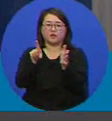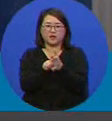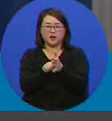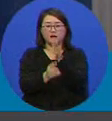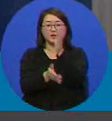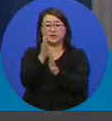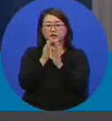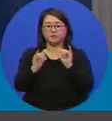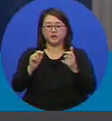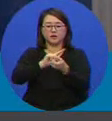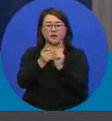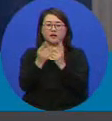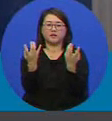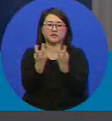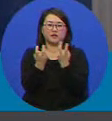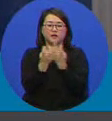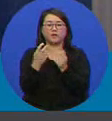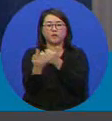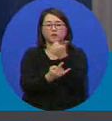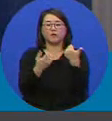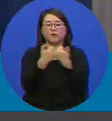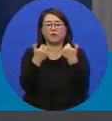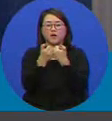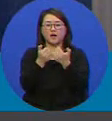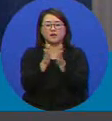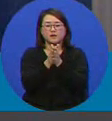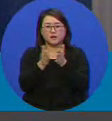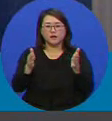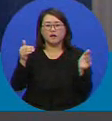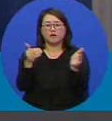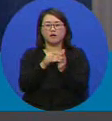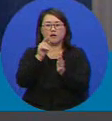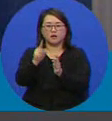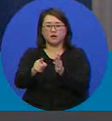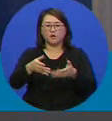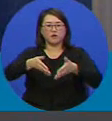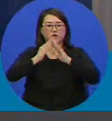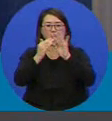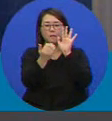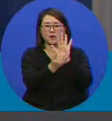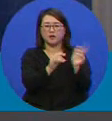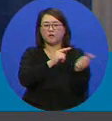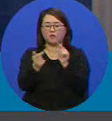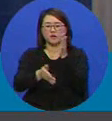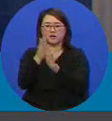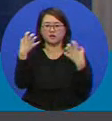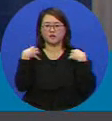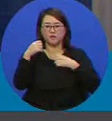반대와 함께 전주시의 대기배출시설 총량관리제 도입을 촉구했습니다. 김철 기자입니다.